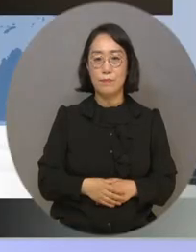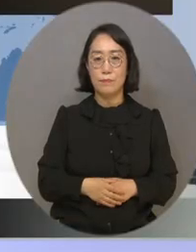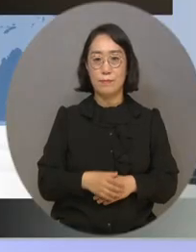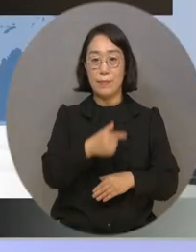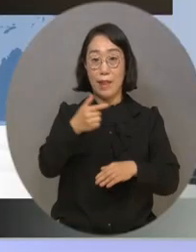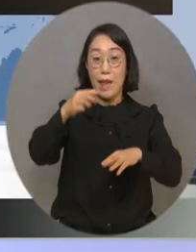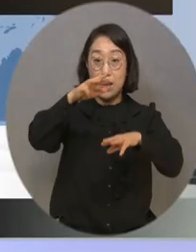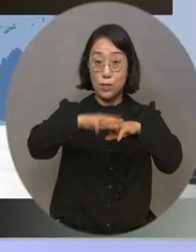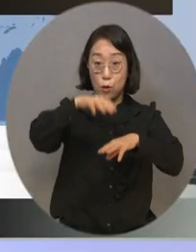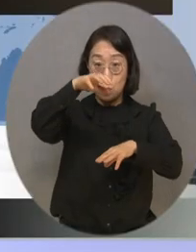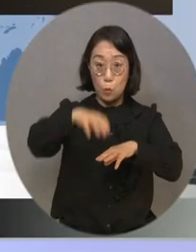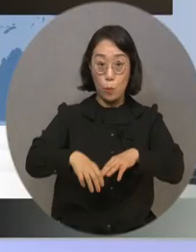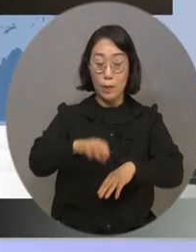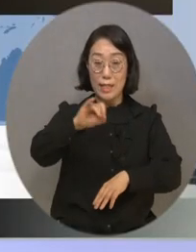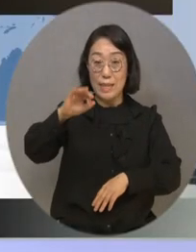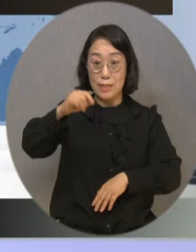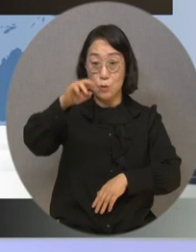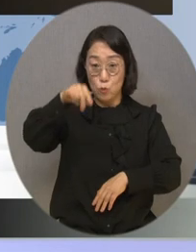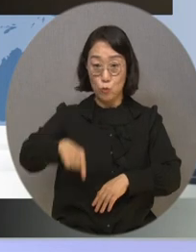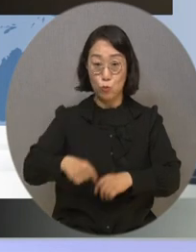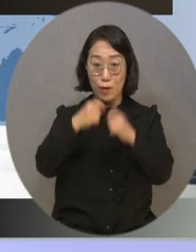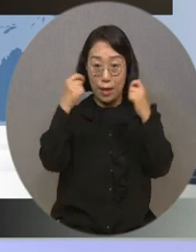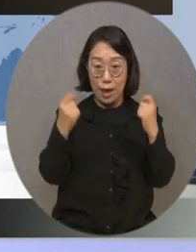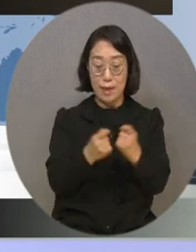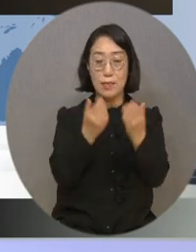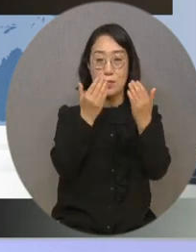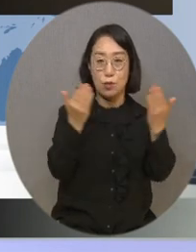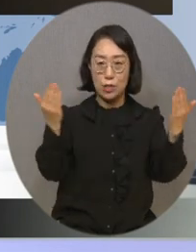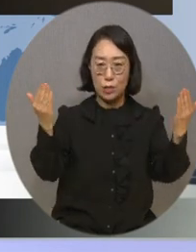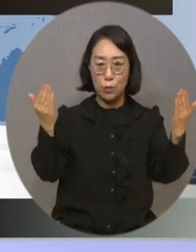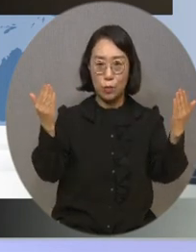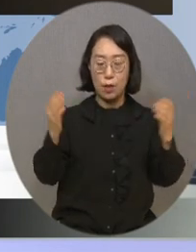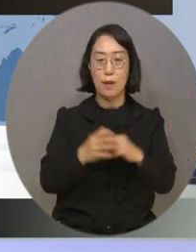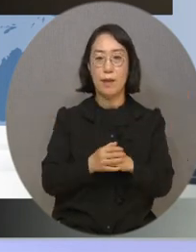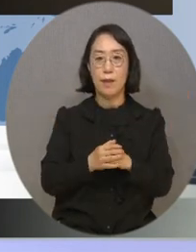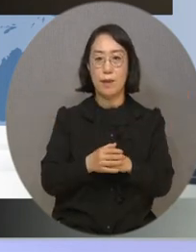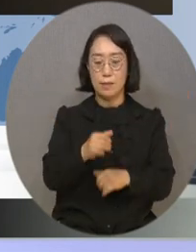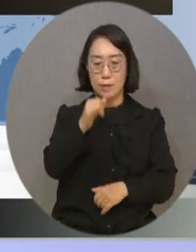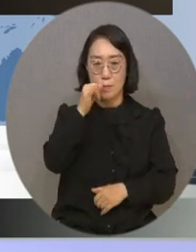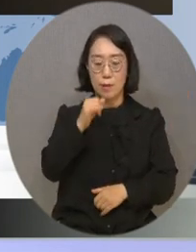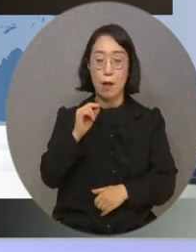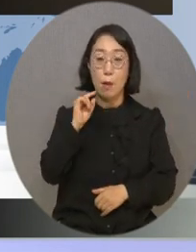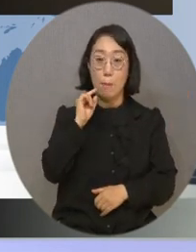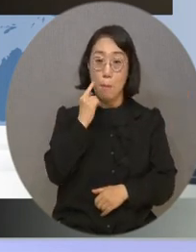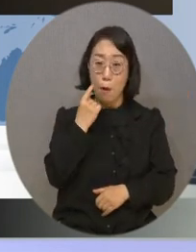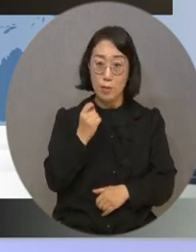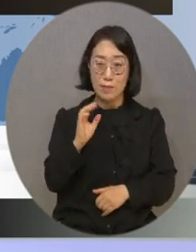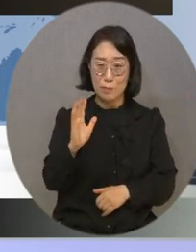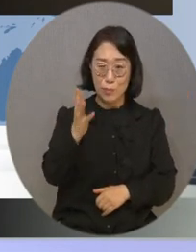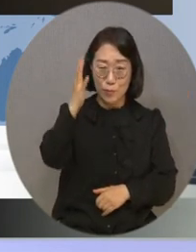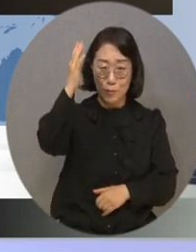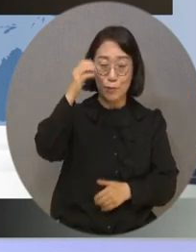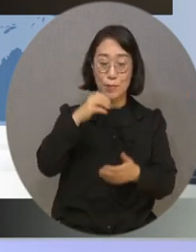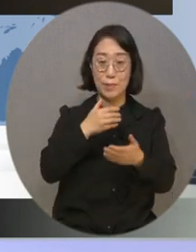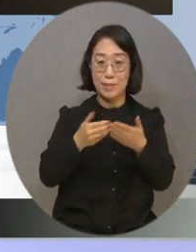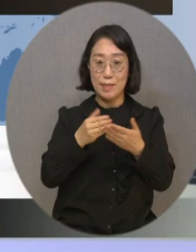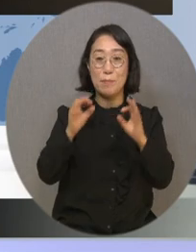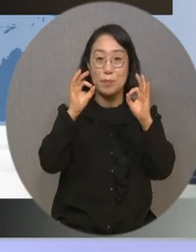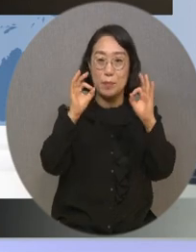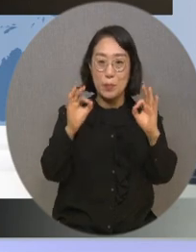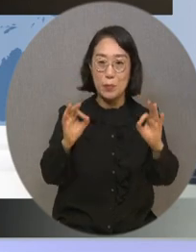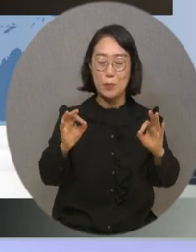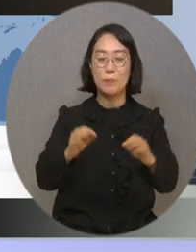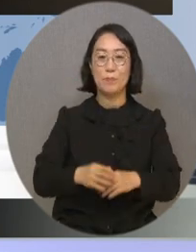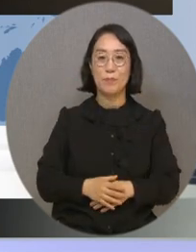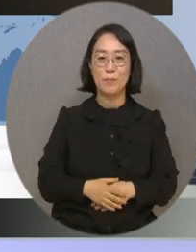대전에서 이은수 작가의 첫 단독 개인 전시회가 열렸습니다. 알록달록 화려한 무지개로 수놓은 작품들 함께 감상해